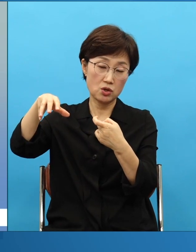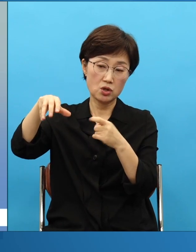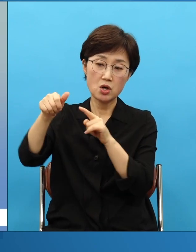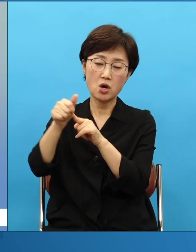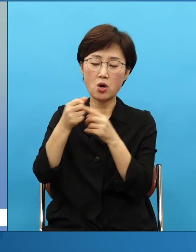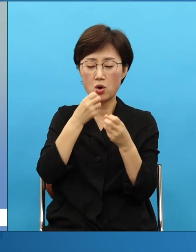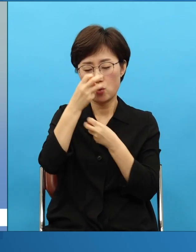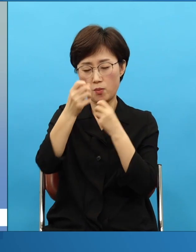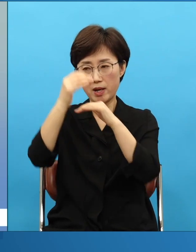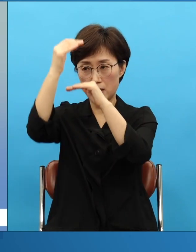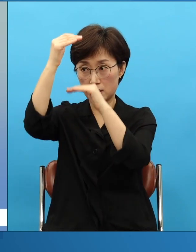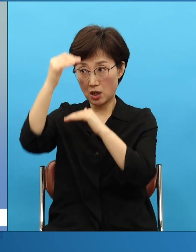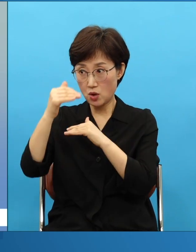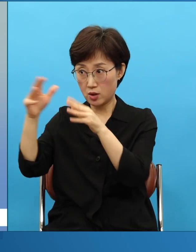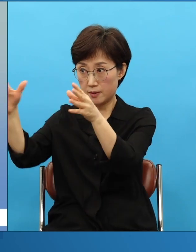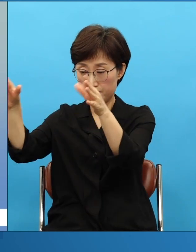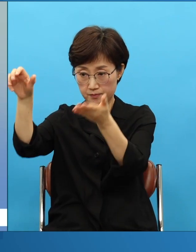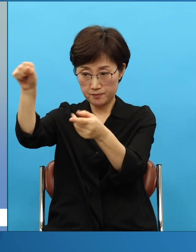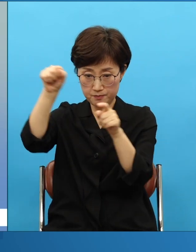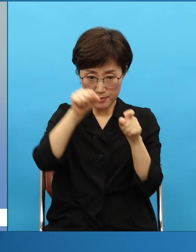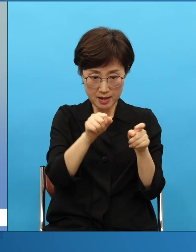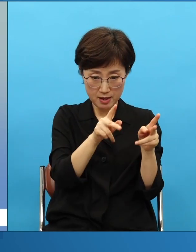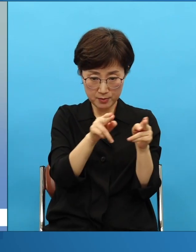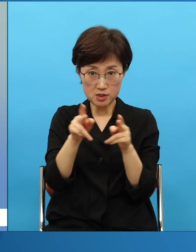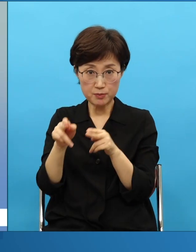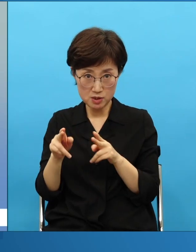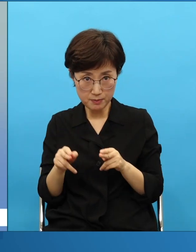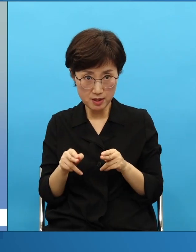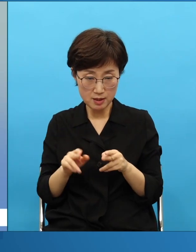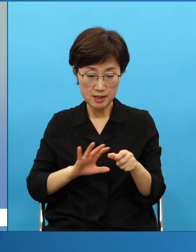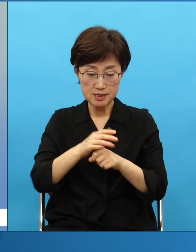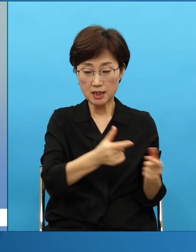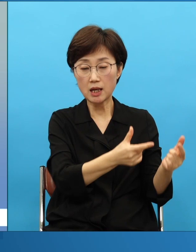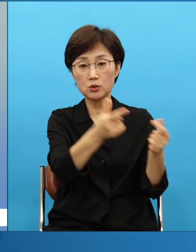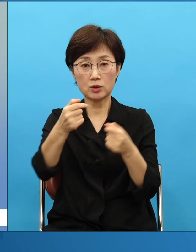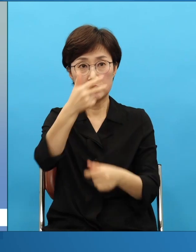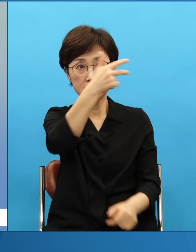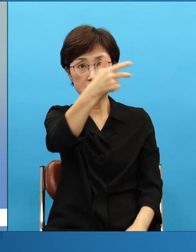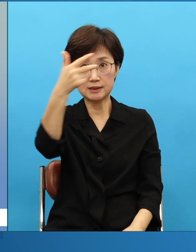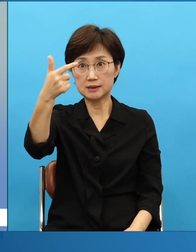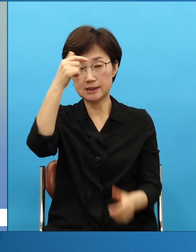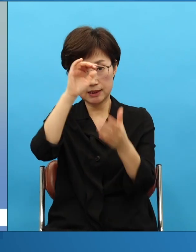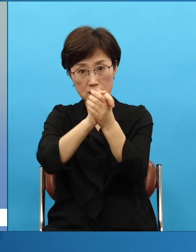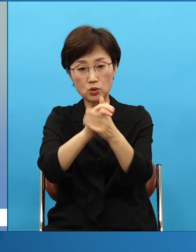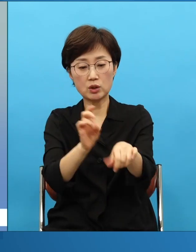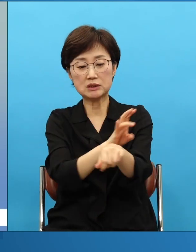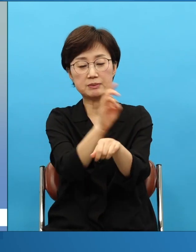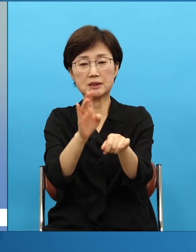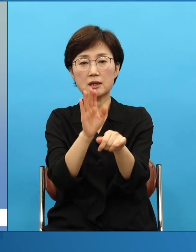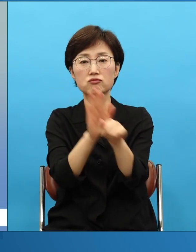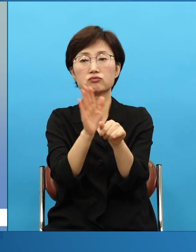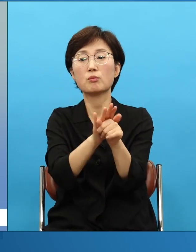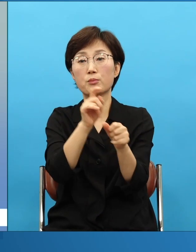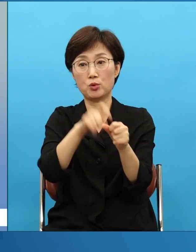고백을 중심으로 전 세계 전도자들이 777 기도를 24 누릴 수 있도록